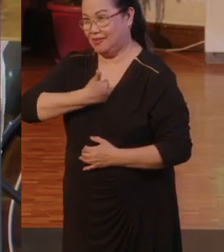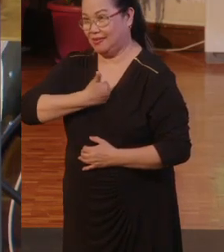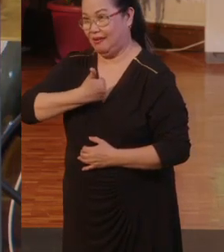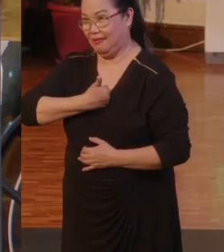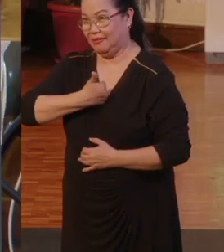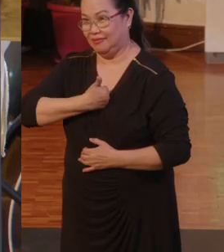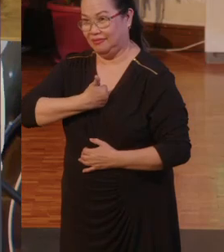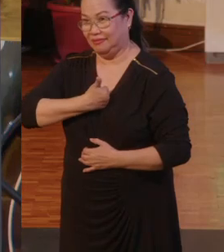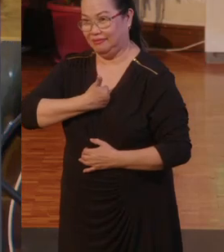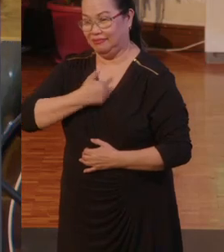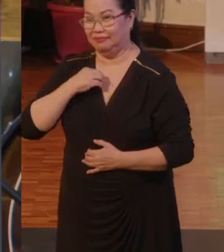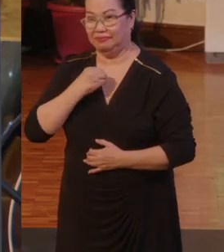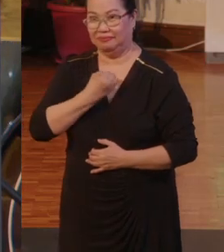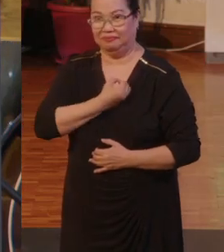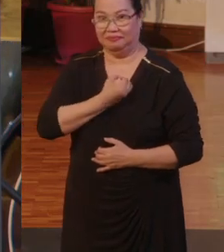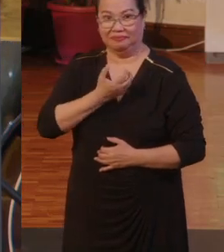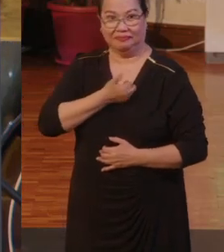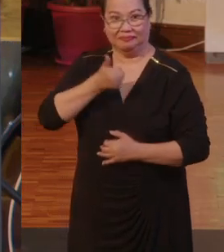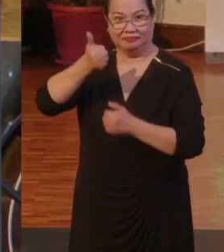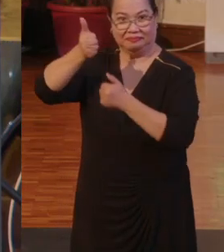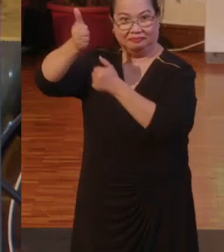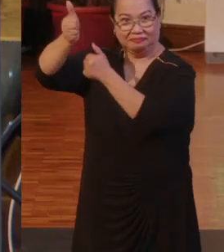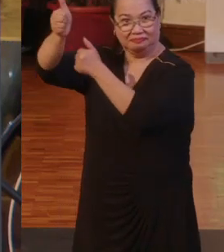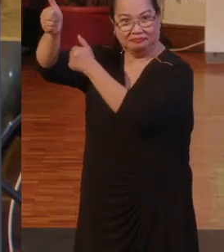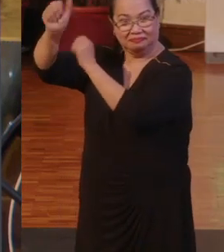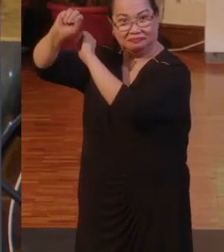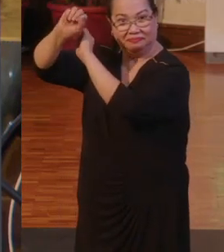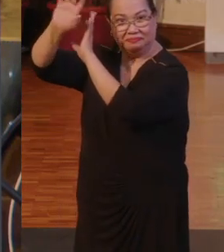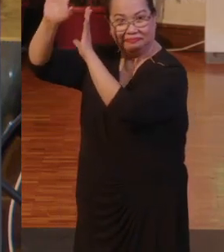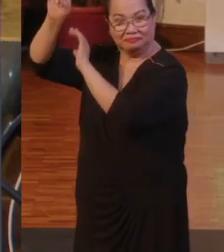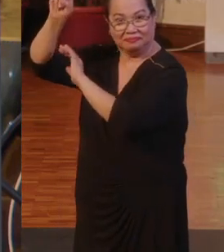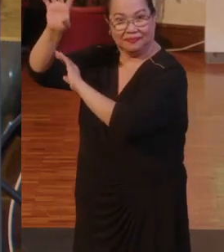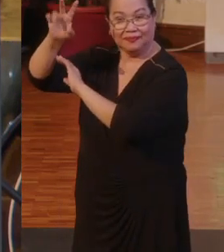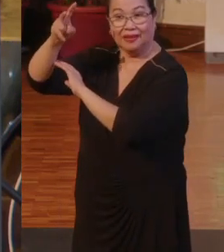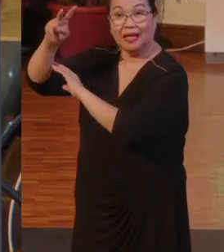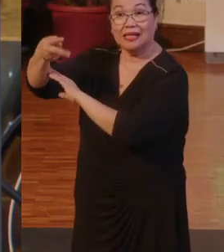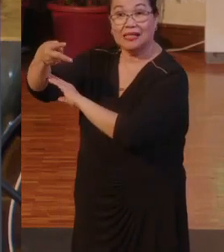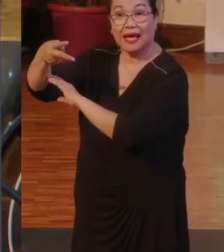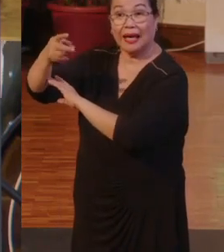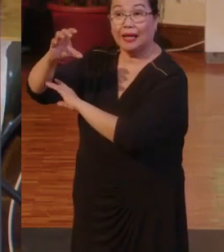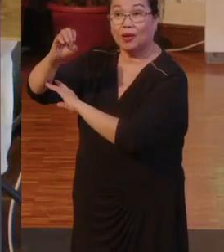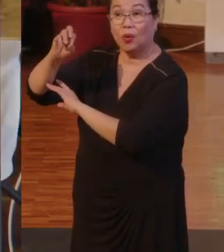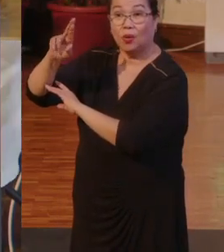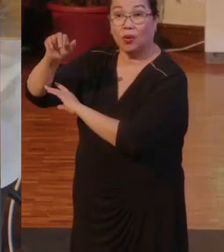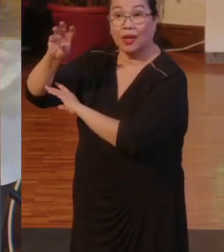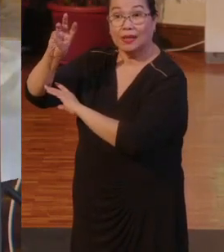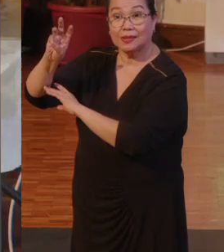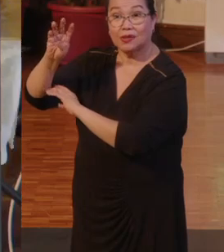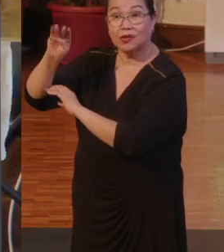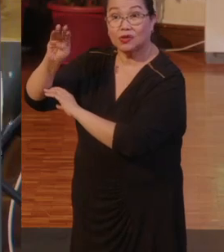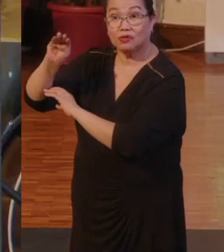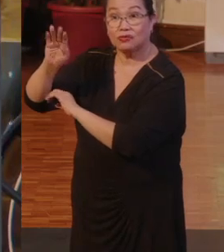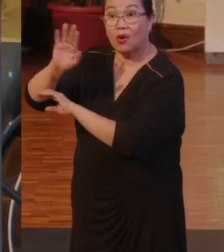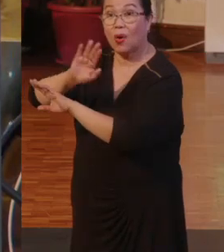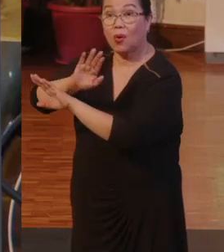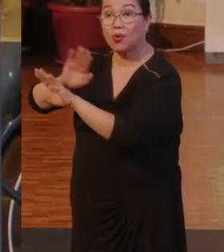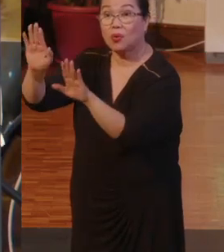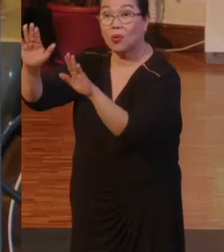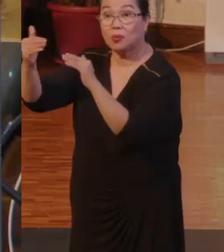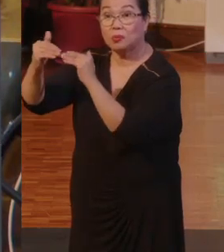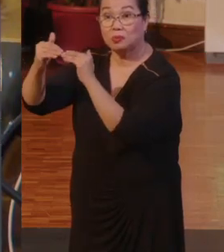Si Joshua naman ang nagpaalala sa kanila ng kanilang pagtatalaga bilang isang bayan